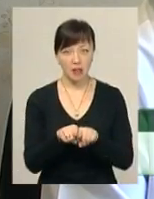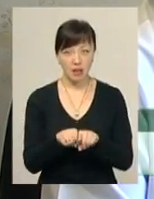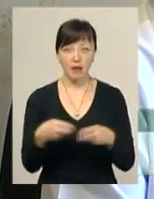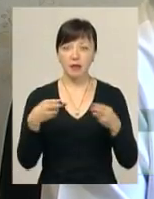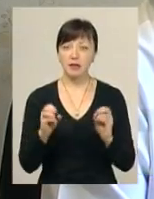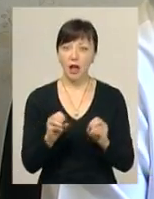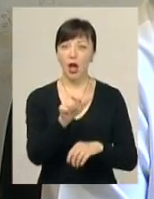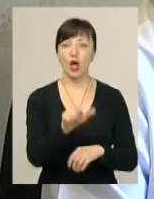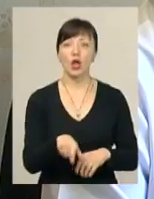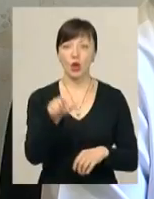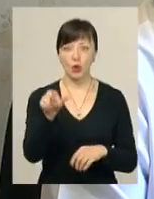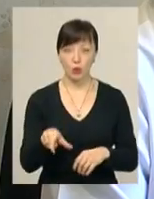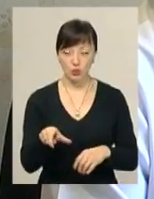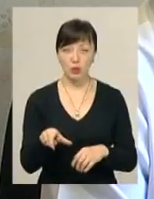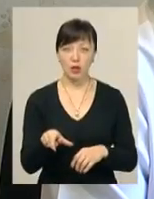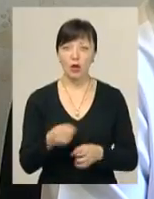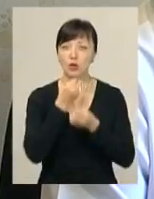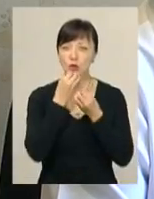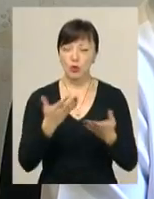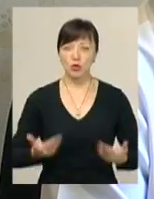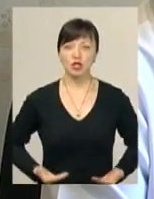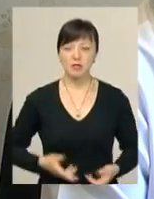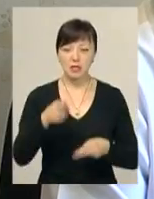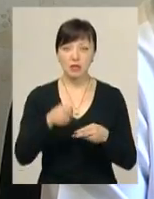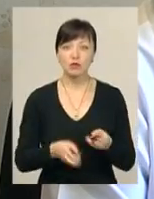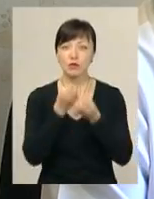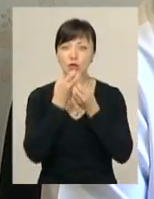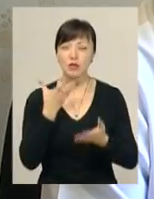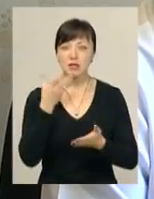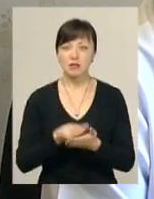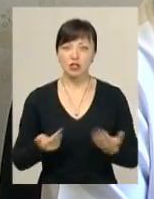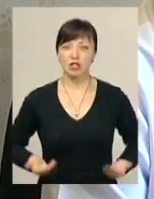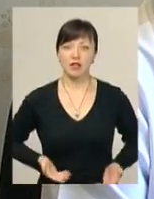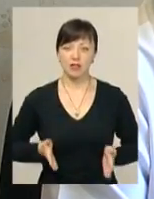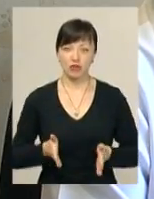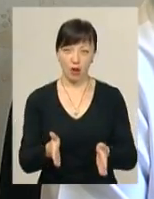де люди достойно живуть і закінчують достойно свій життєвий шлях.